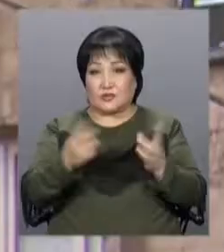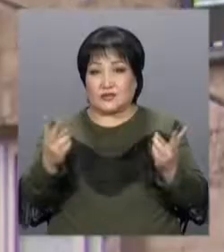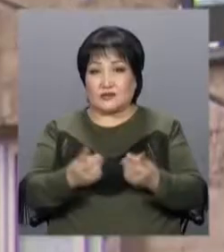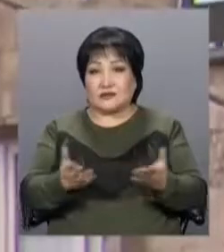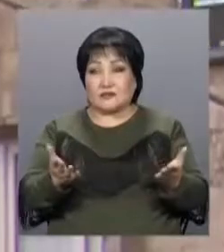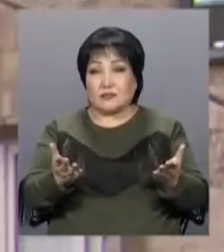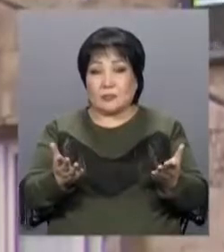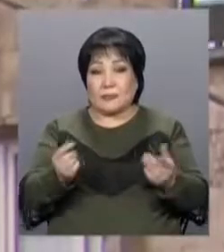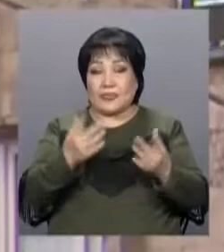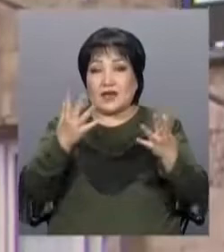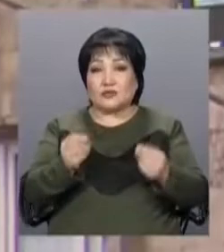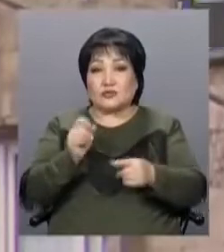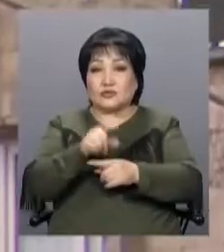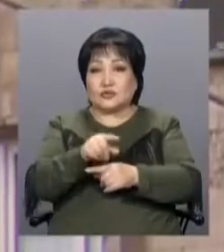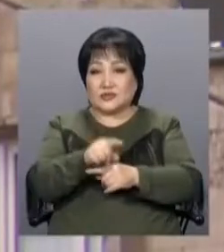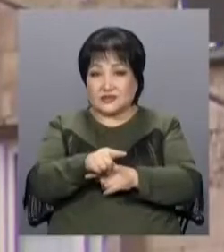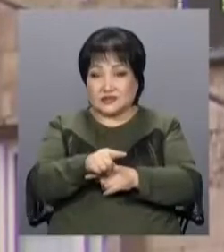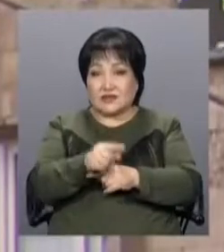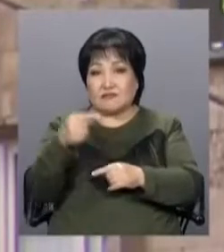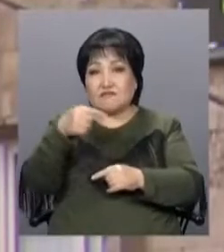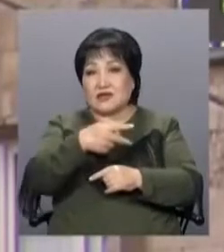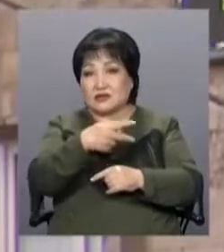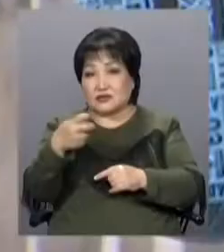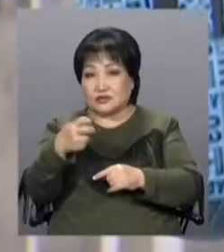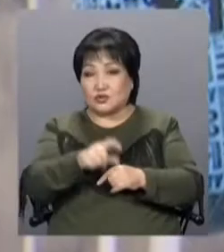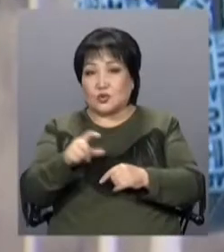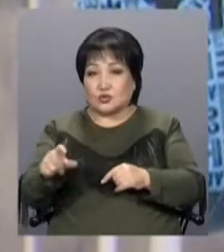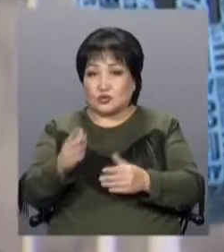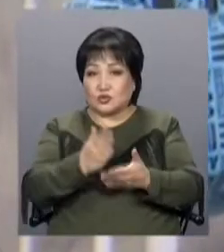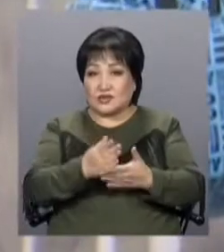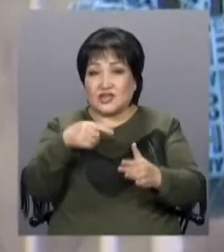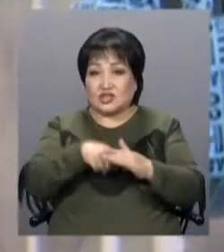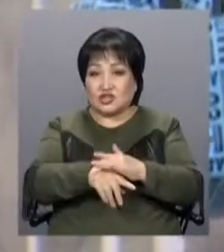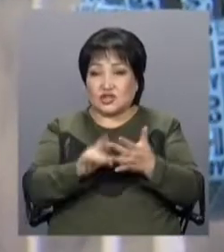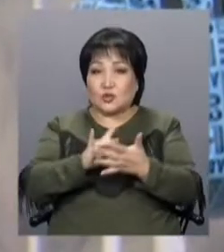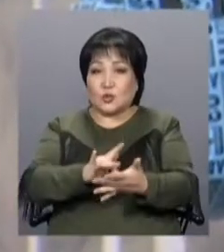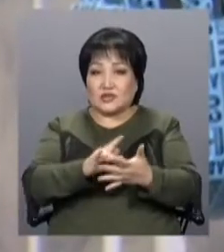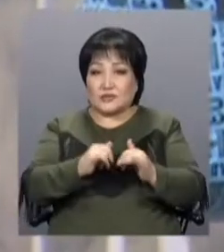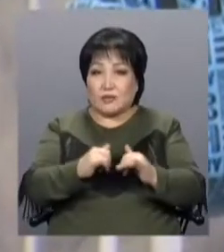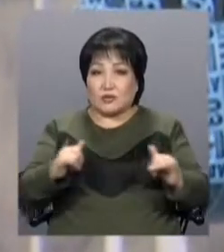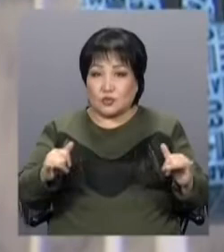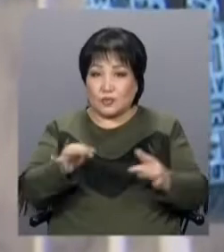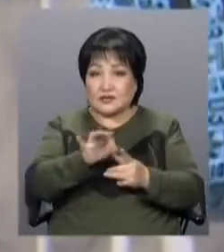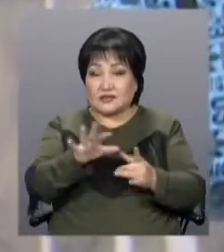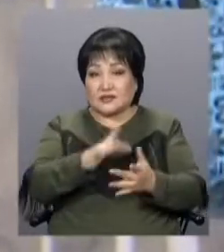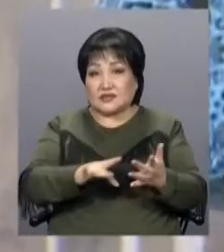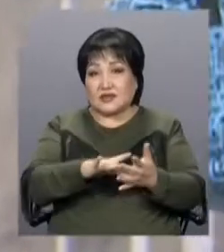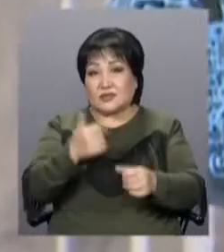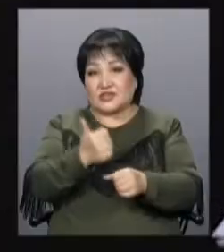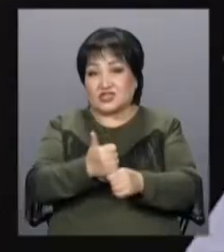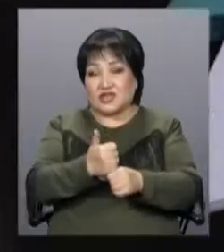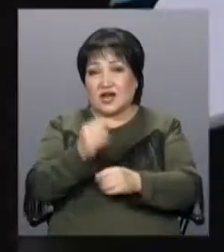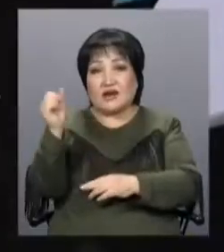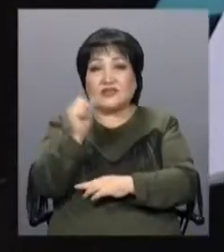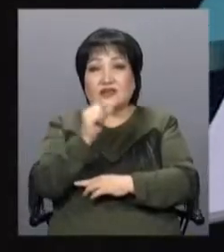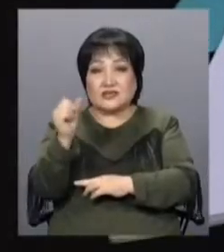Сайранның бір күндік жүктемесі 1200 жолаушына құрайды екен. Ішкі туризмді дамыту мақсатында шаһар басшысы автовокзалға тесілі